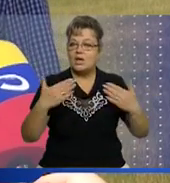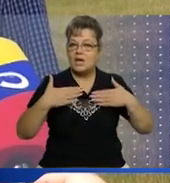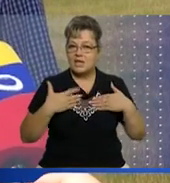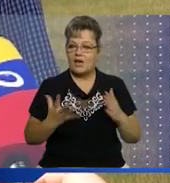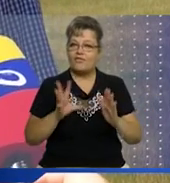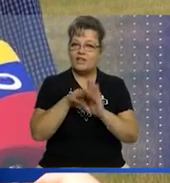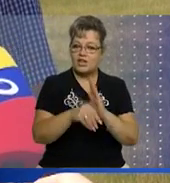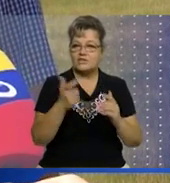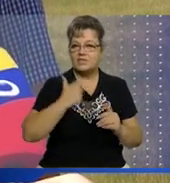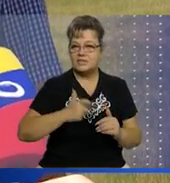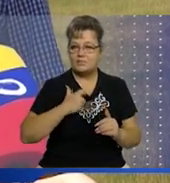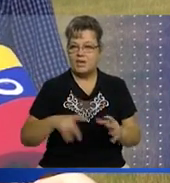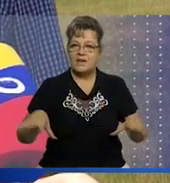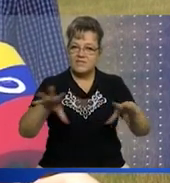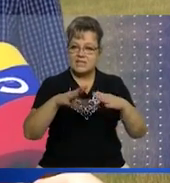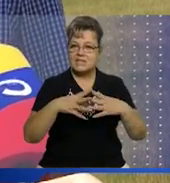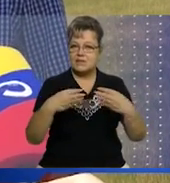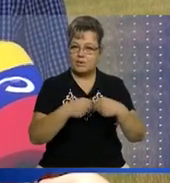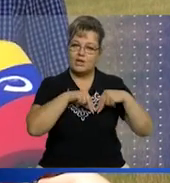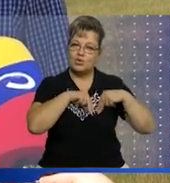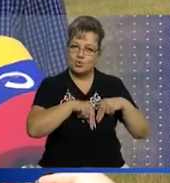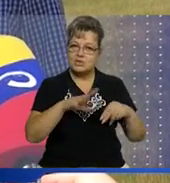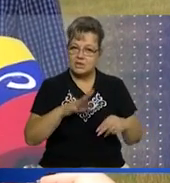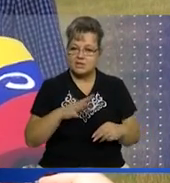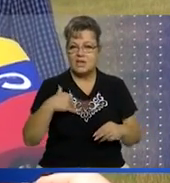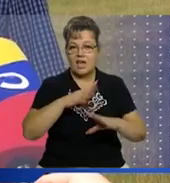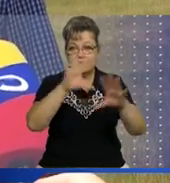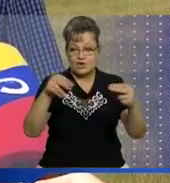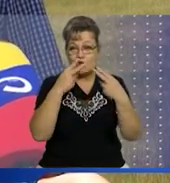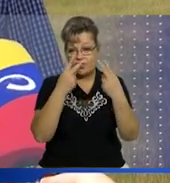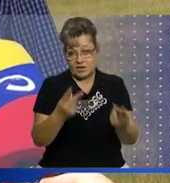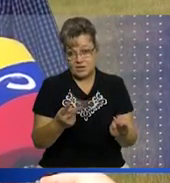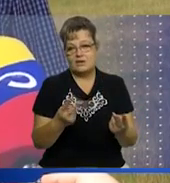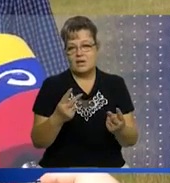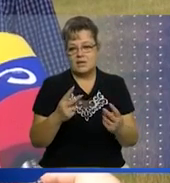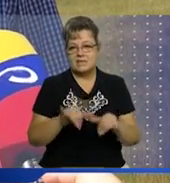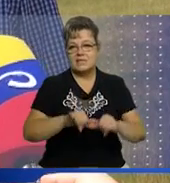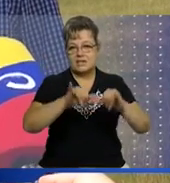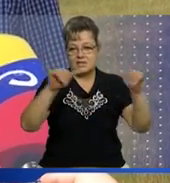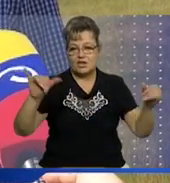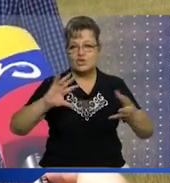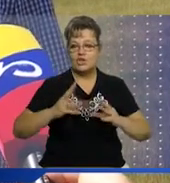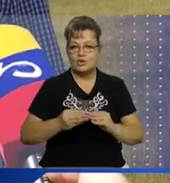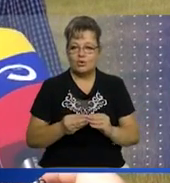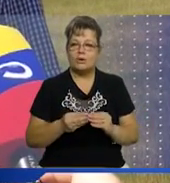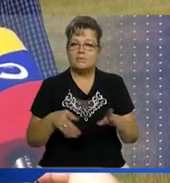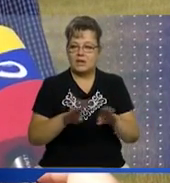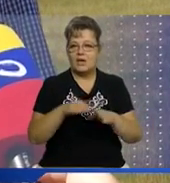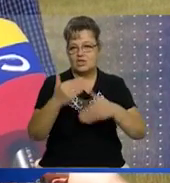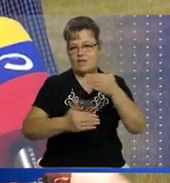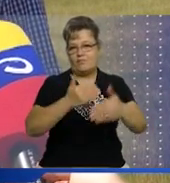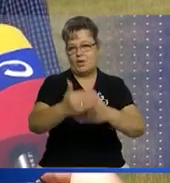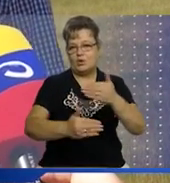видя труды, которые я влаживал себя, вся семья трудилась, я это все видел, и с нарастающим